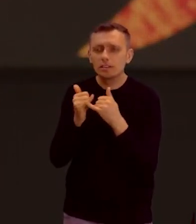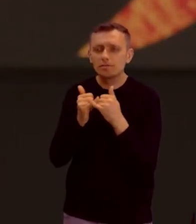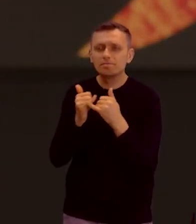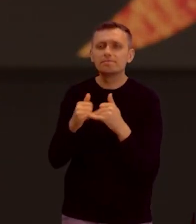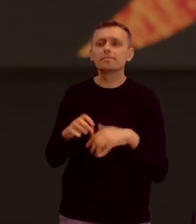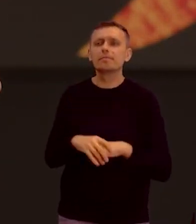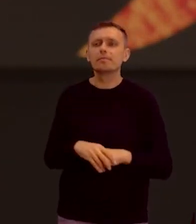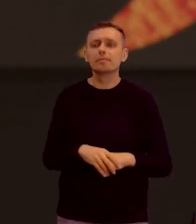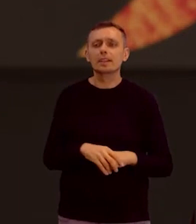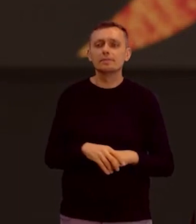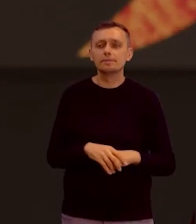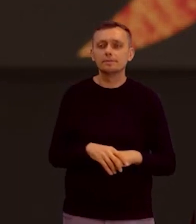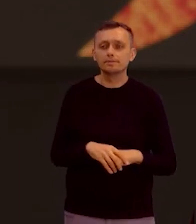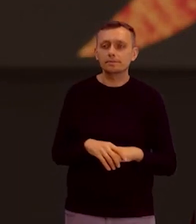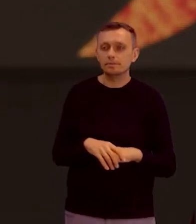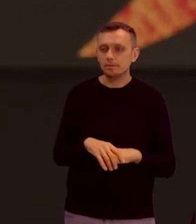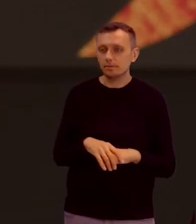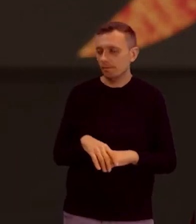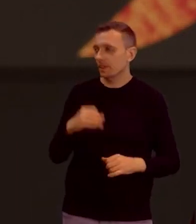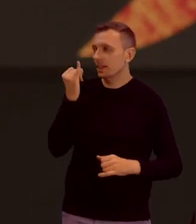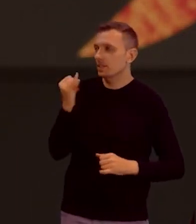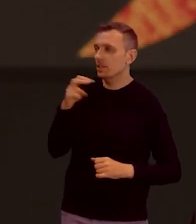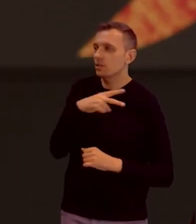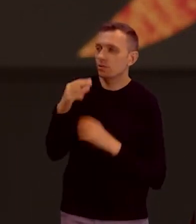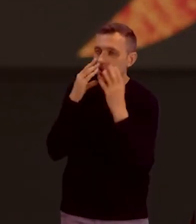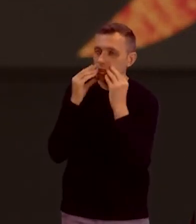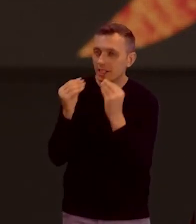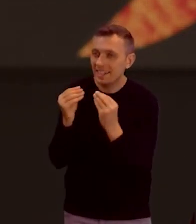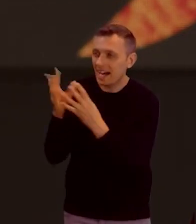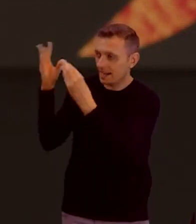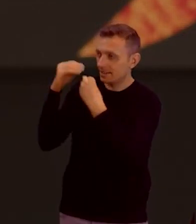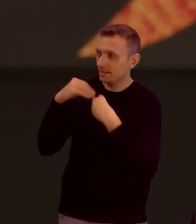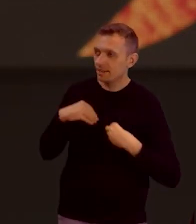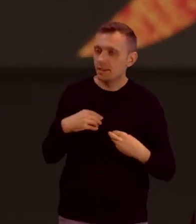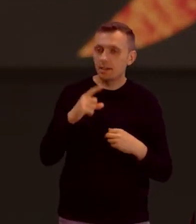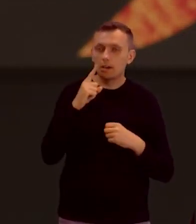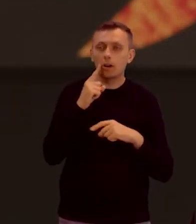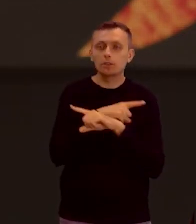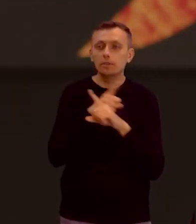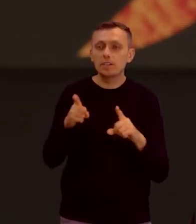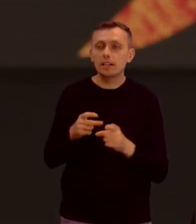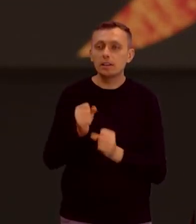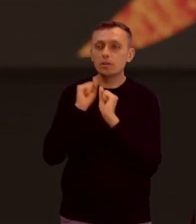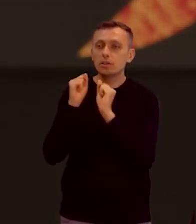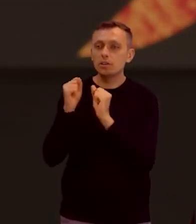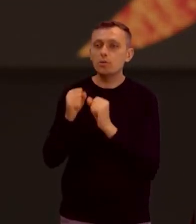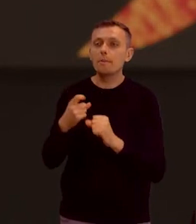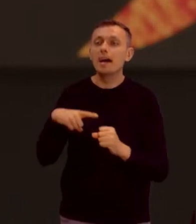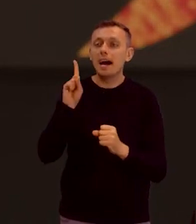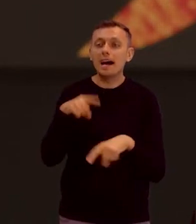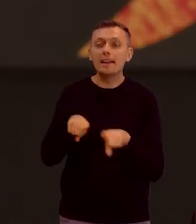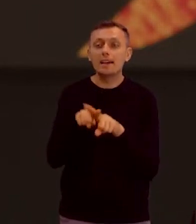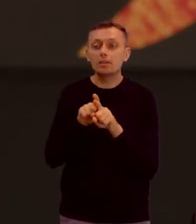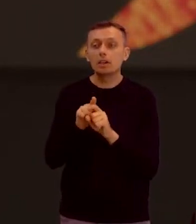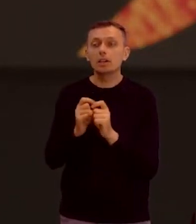darem, powierzoną odpowiedzialnością, przeogromną siłą i są nadzieją dla świata. Są